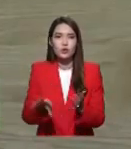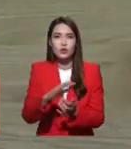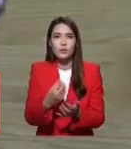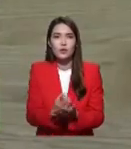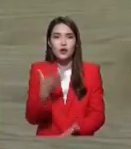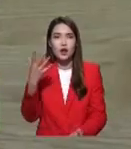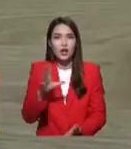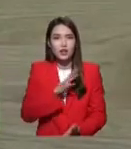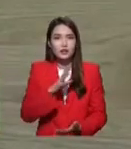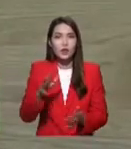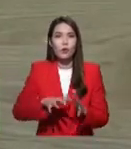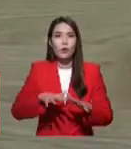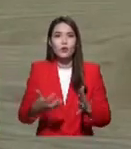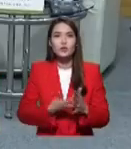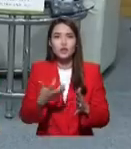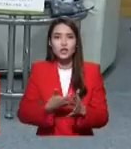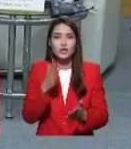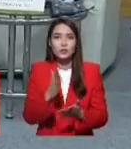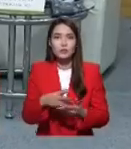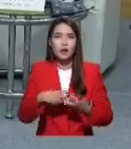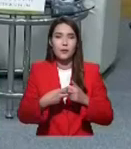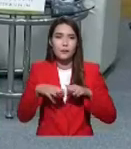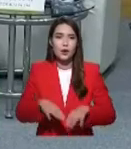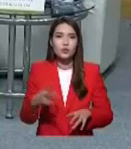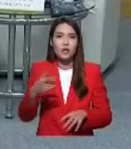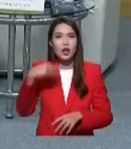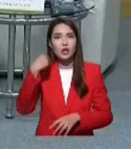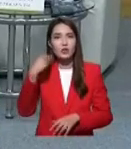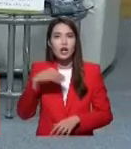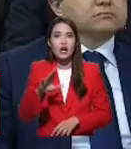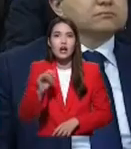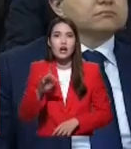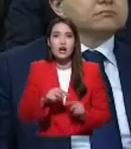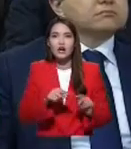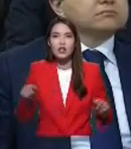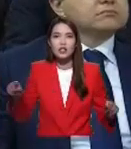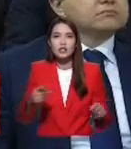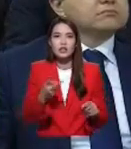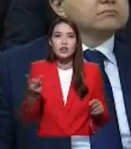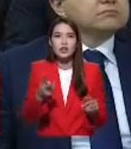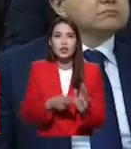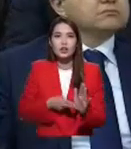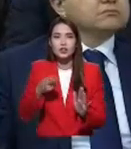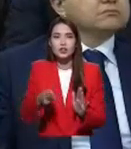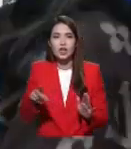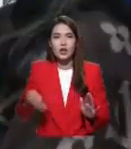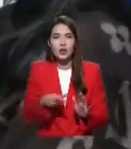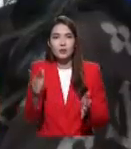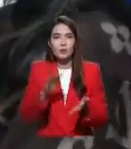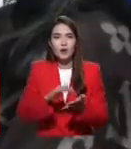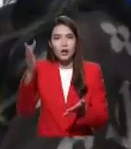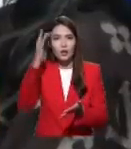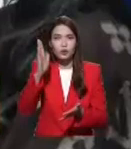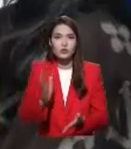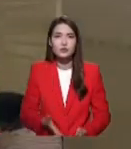шағымданды. Орын жетіспейтіні тағы бар. Осы мәселені шешу үшін Түркістан мен Арыс арасында қатынайтын екінші теміржол желісін салуды